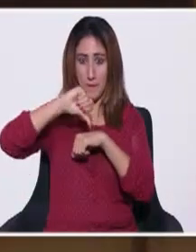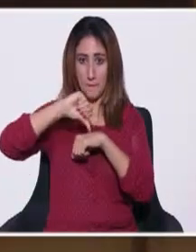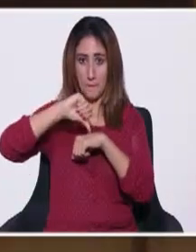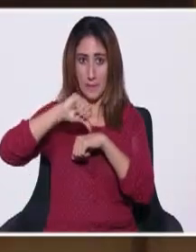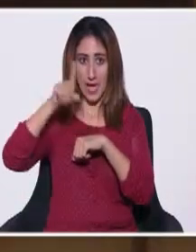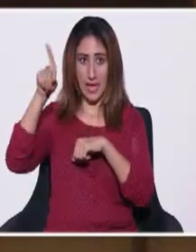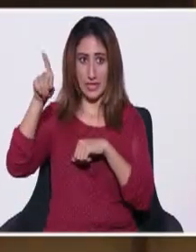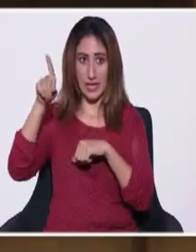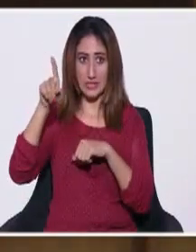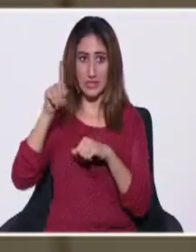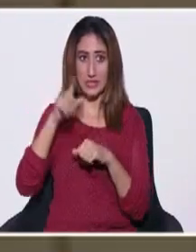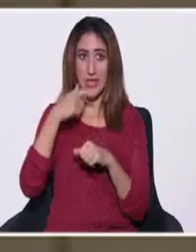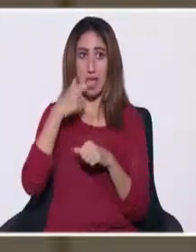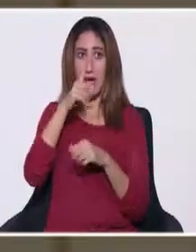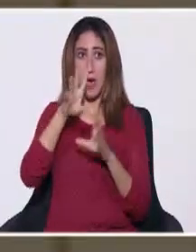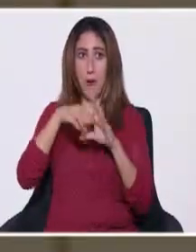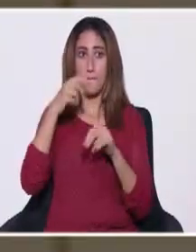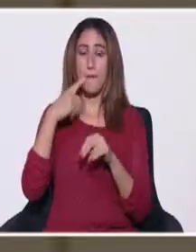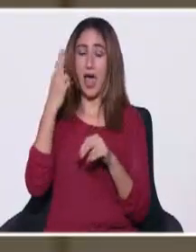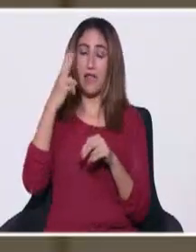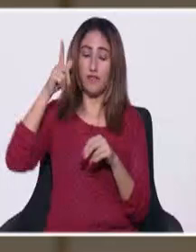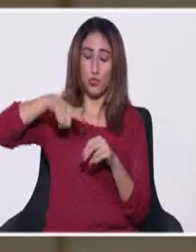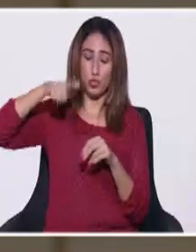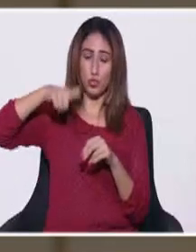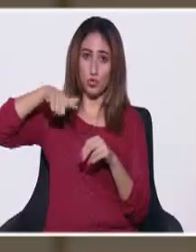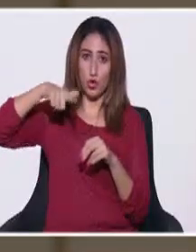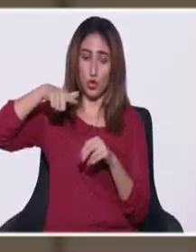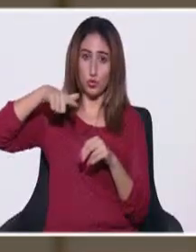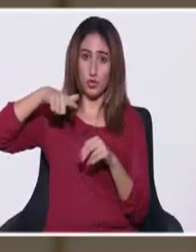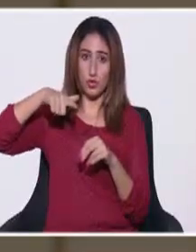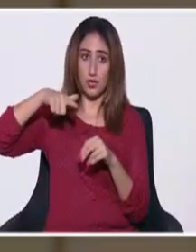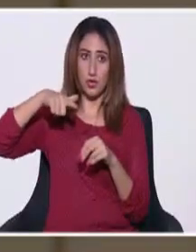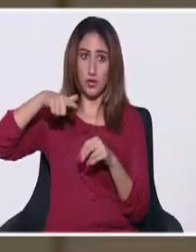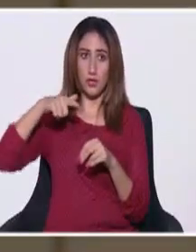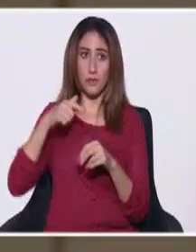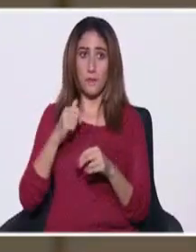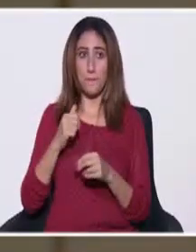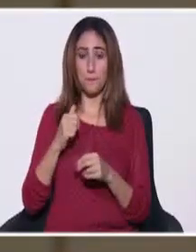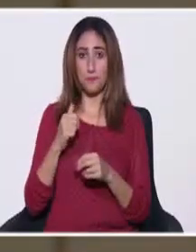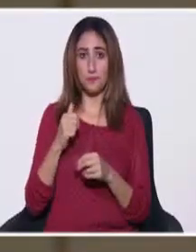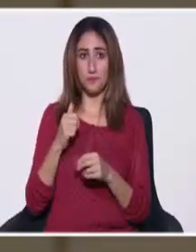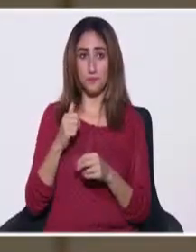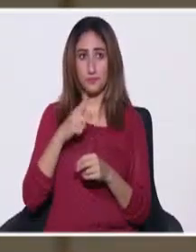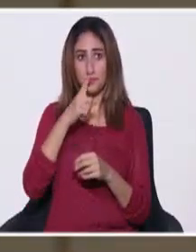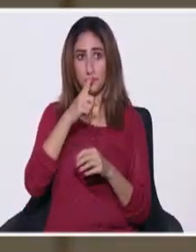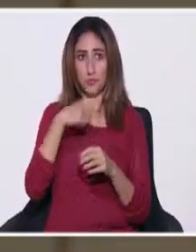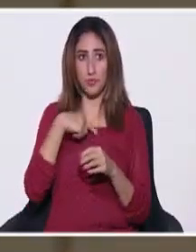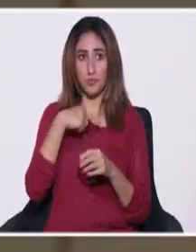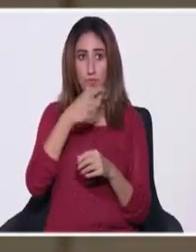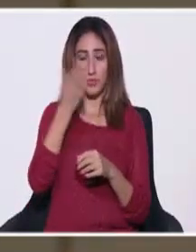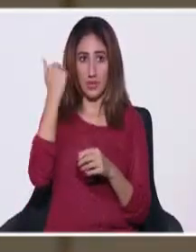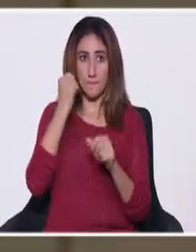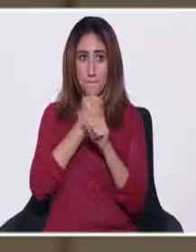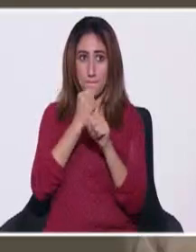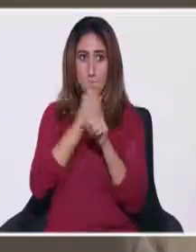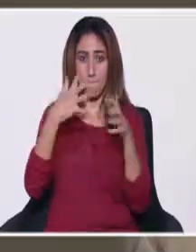المركز الكاثوليكي كان في يوم العطاء في 2016 يعني متاخر شويه، بس كمان يعني انا مشتركه مع حضرتك في حاجات